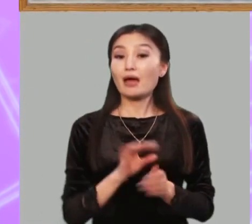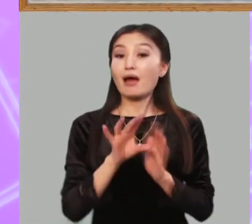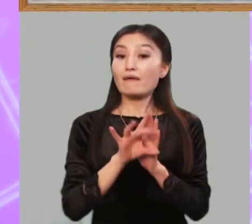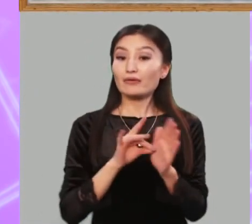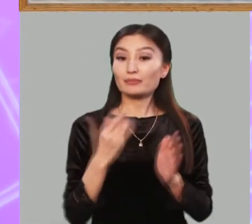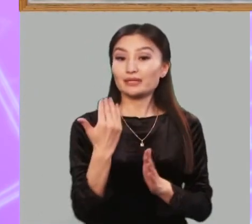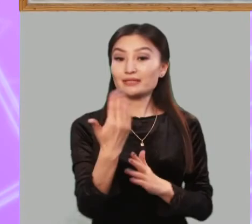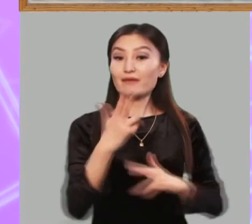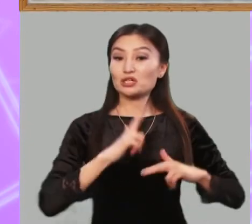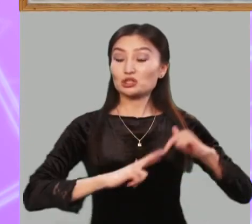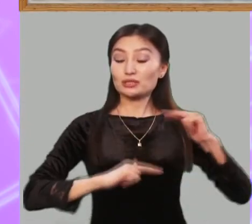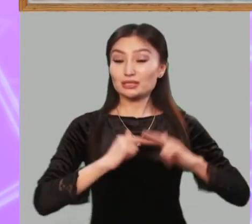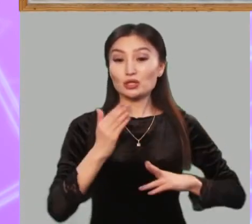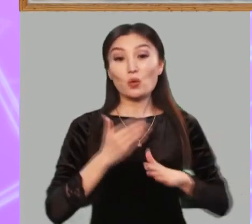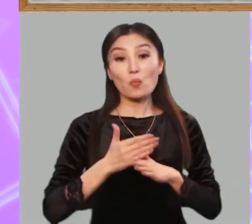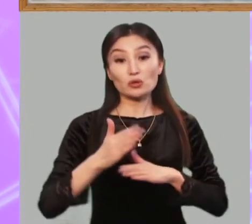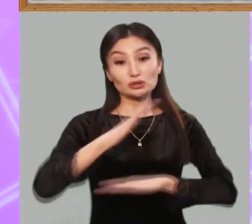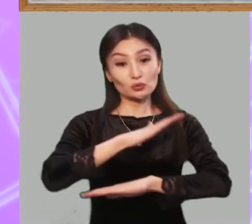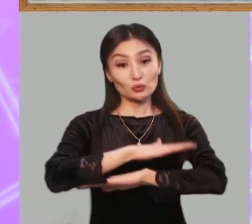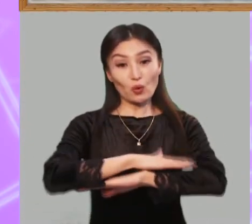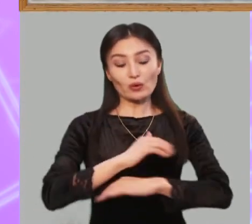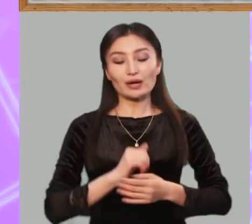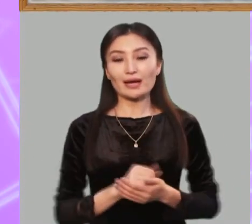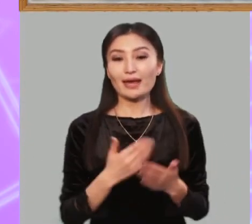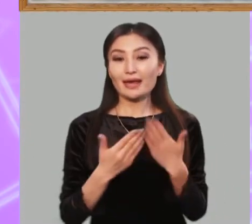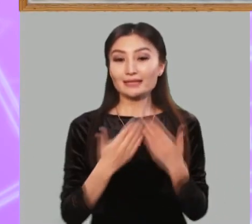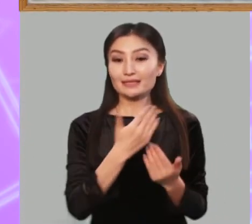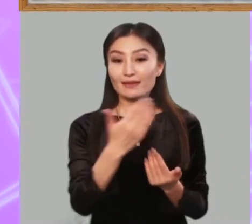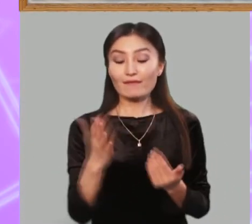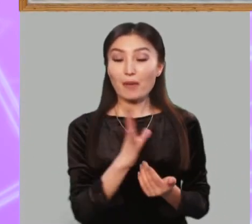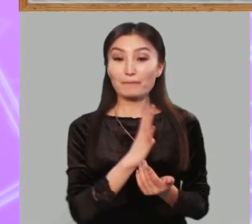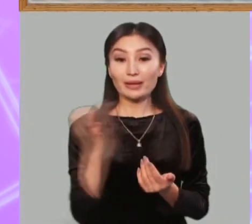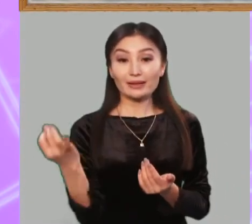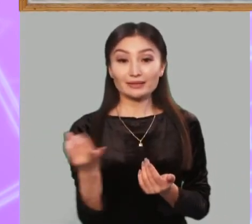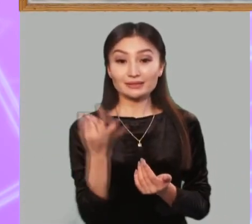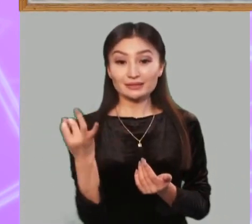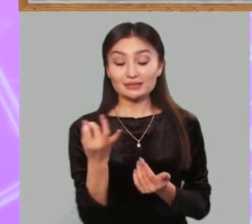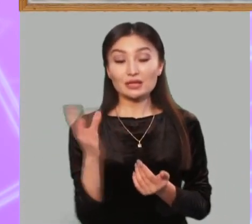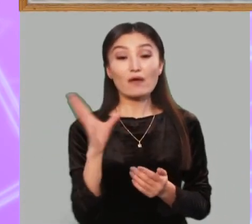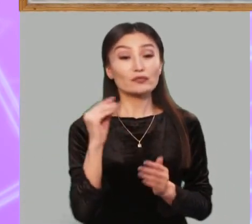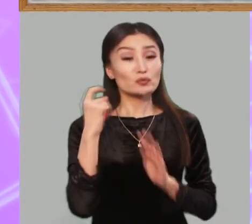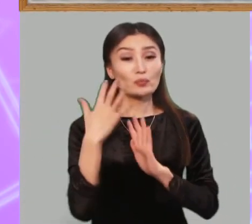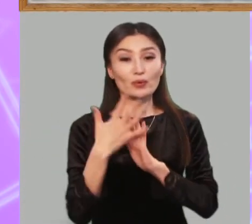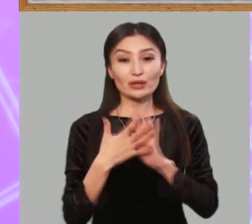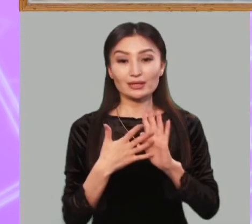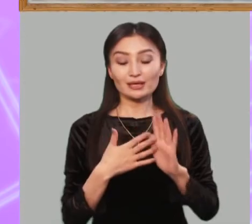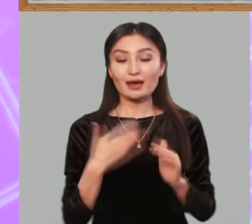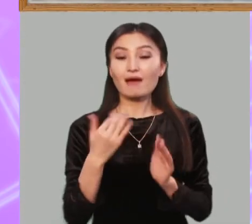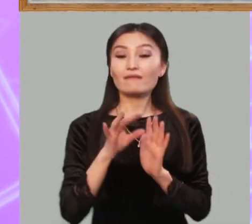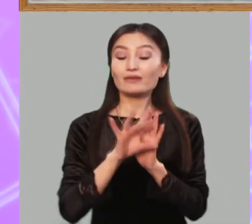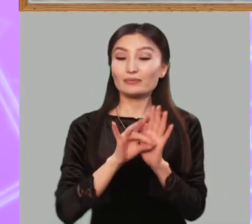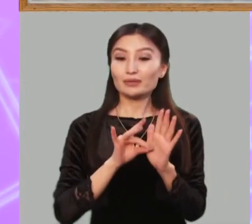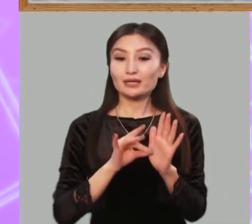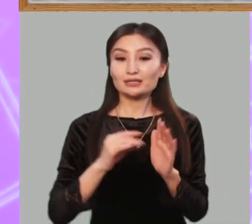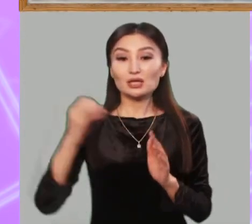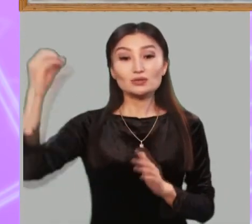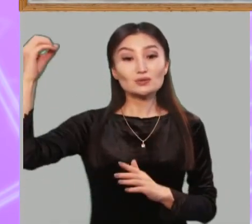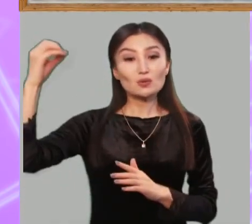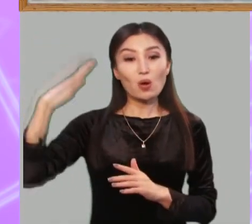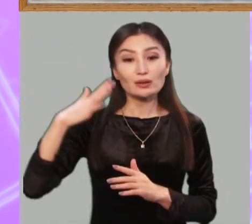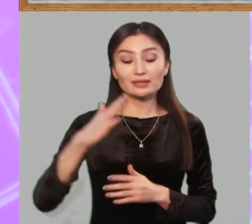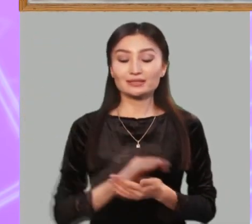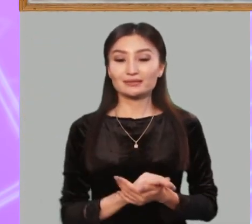Выберите ваше настроение после урока. Если вам было интересно и вы все поняли, то выбирайте солнышко.